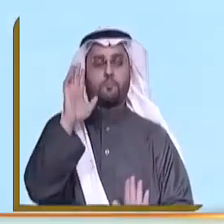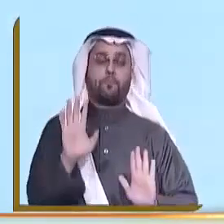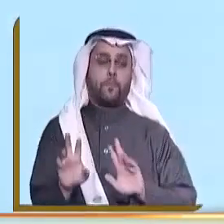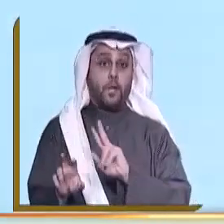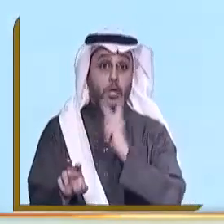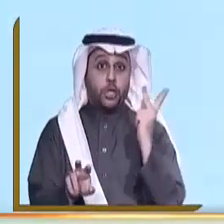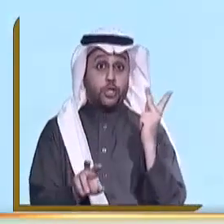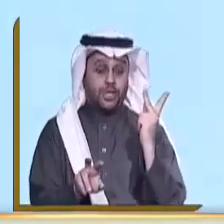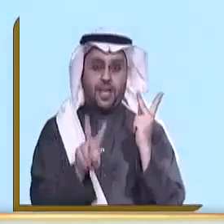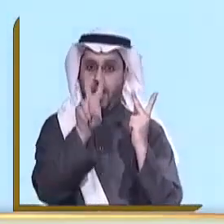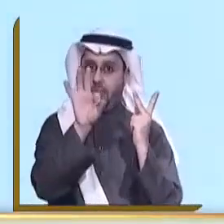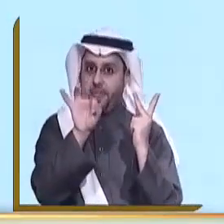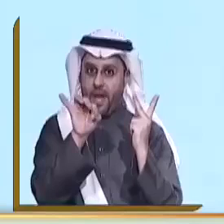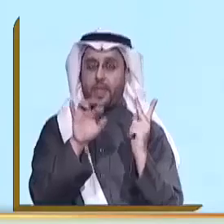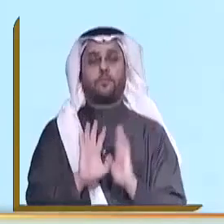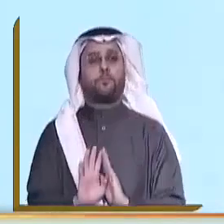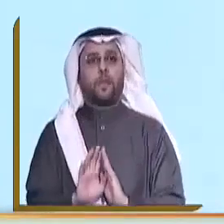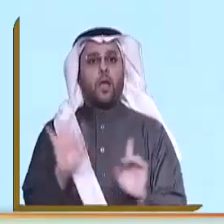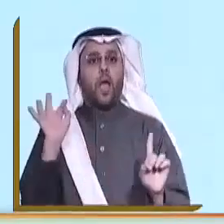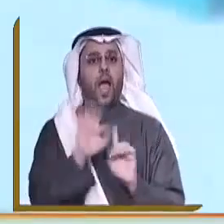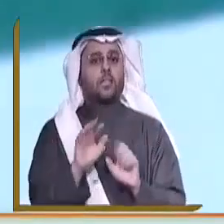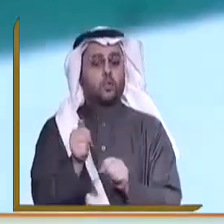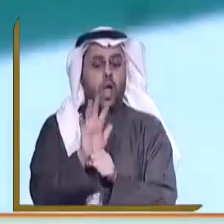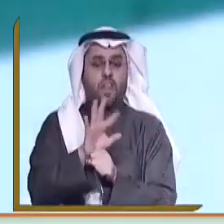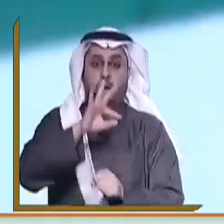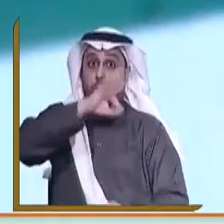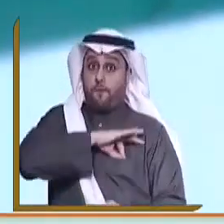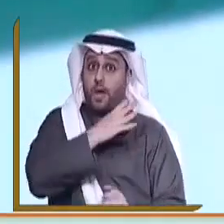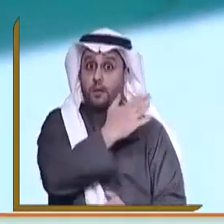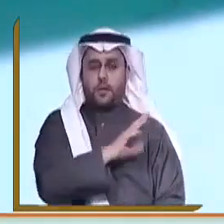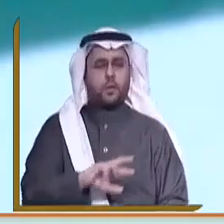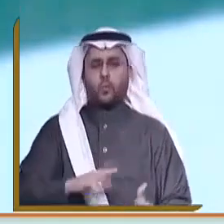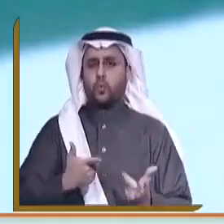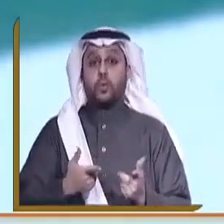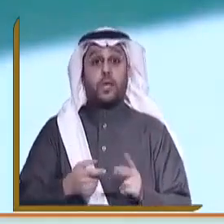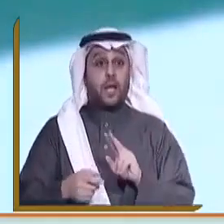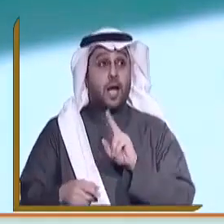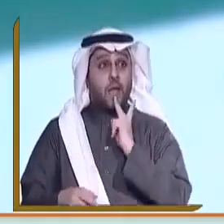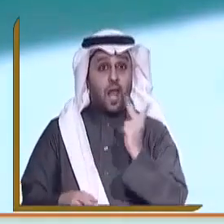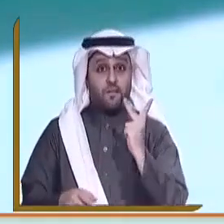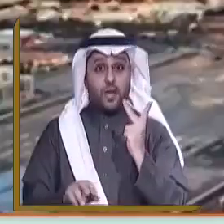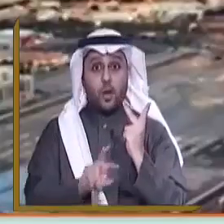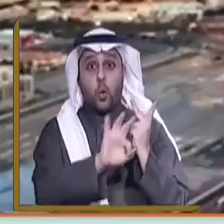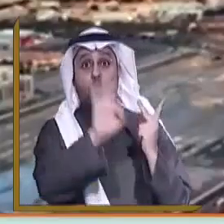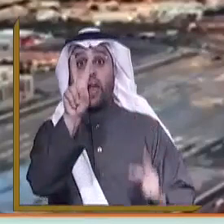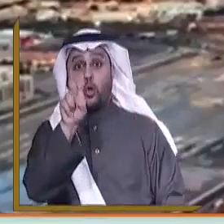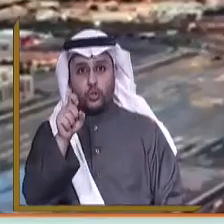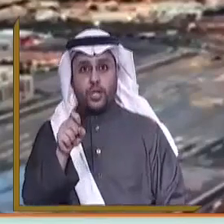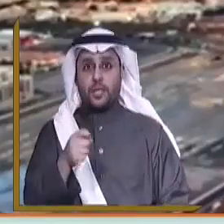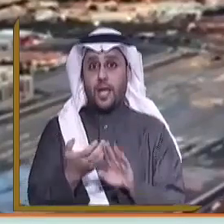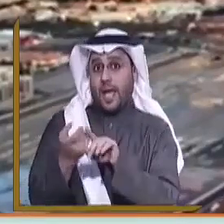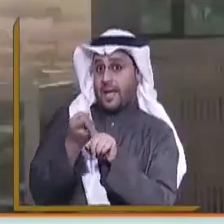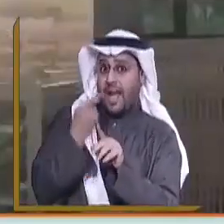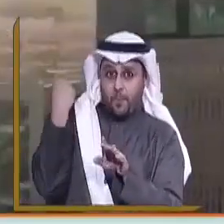تقريره السنوي بعنوان اثر نلمسه الذي يلخص ابرز الانجازات التي تحققت في عام 2023